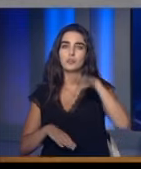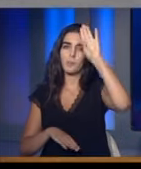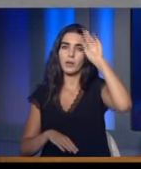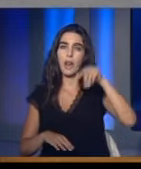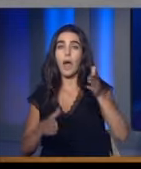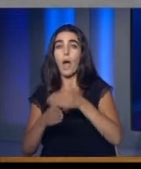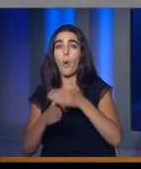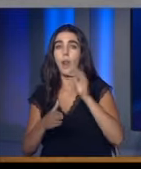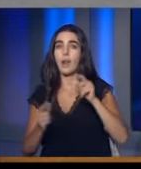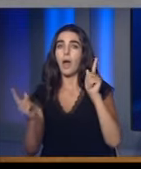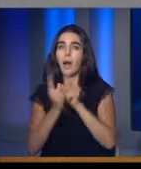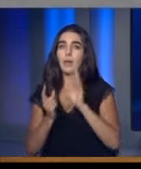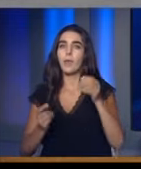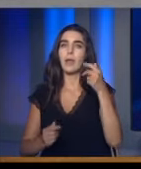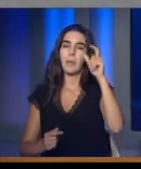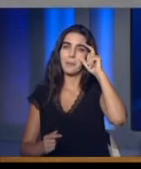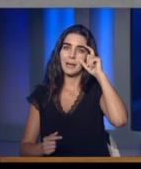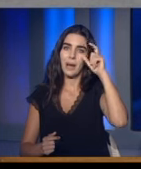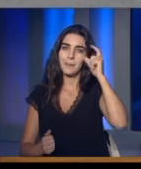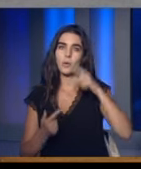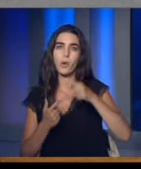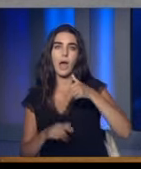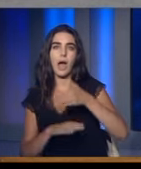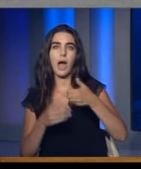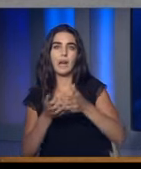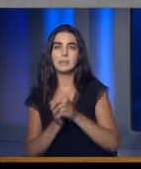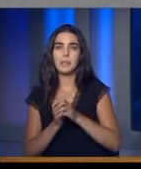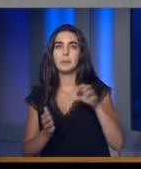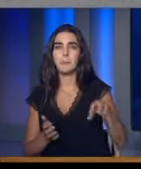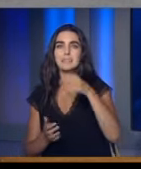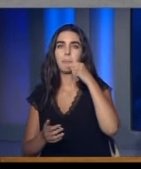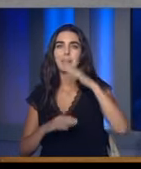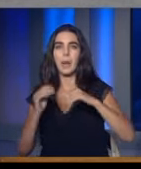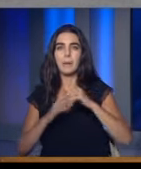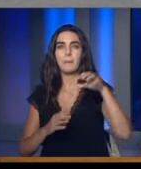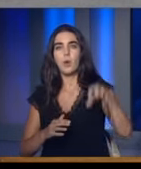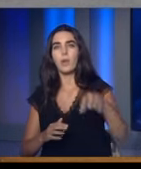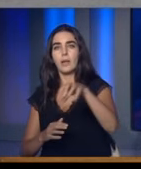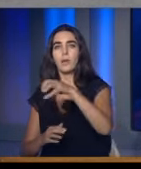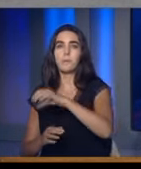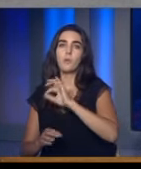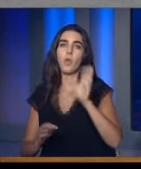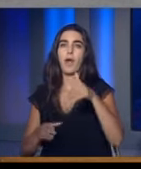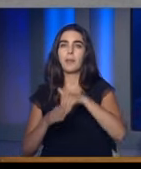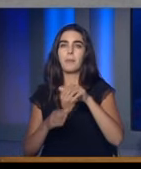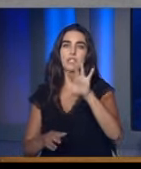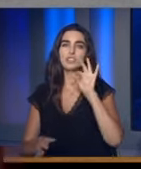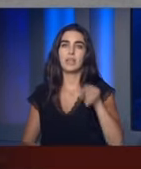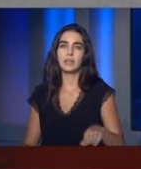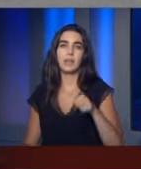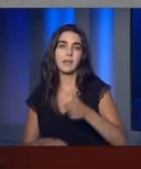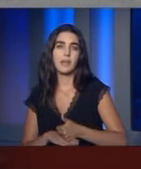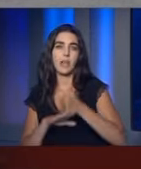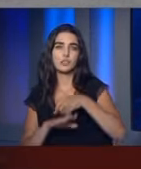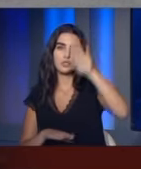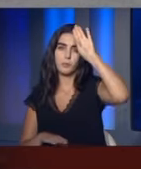جديد الجمهورية. الأولوية برأينا كلقاء وكحزب هي في ترميم هيكل الدولة، وترميم هيكل